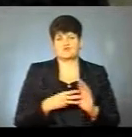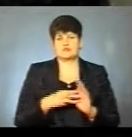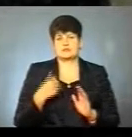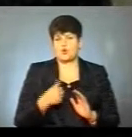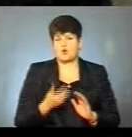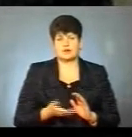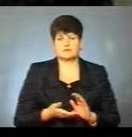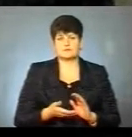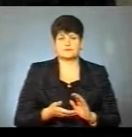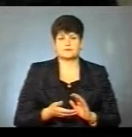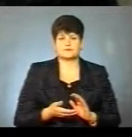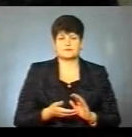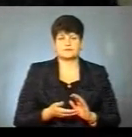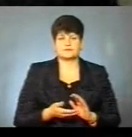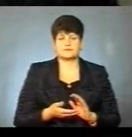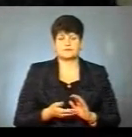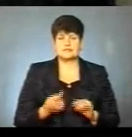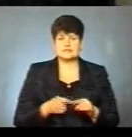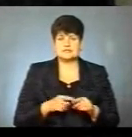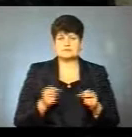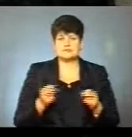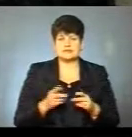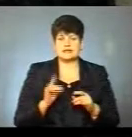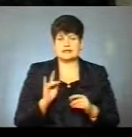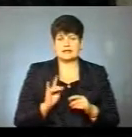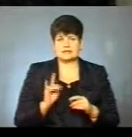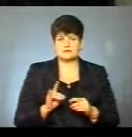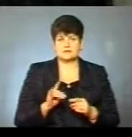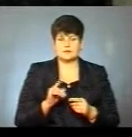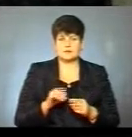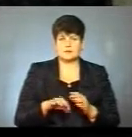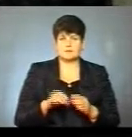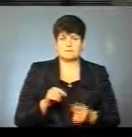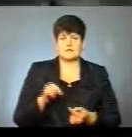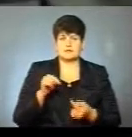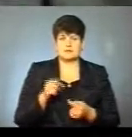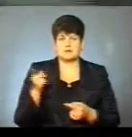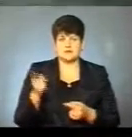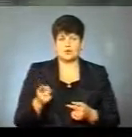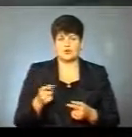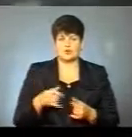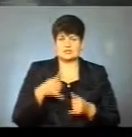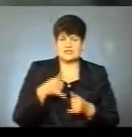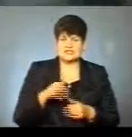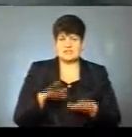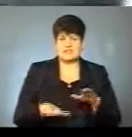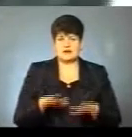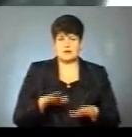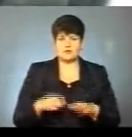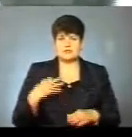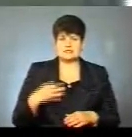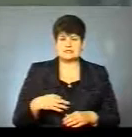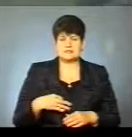І це спеціальне крісло підібране вже під його зріст, під його вагу. Син Тимофій ростом